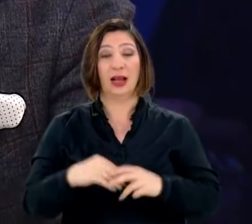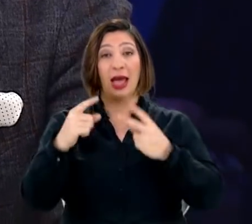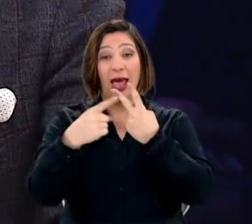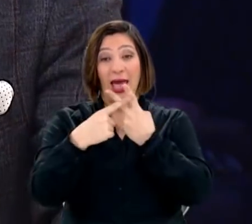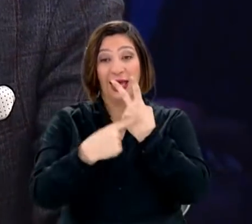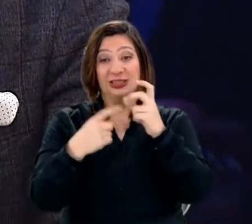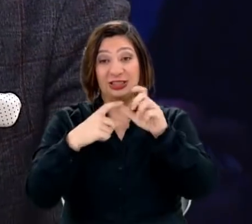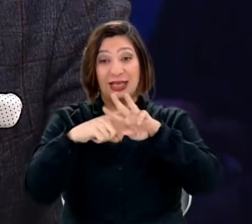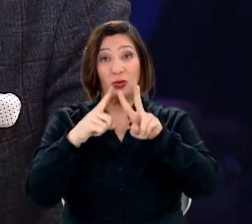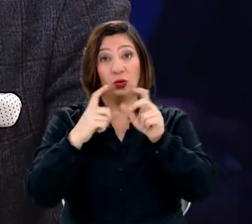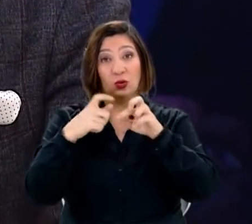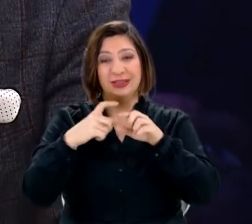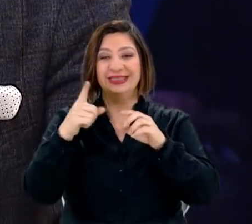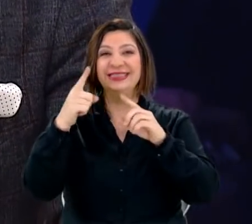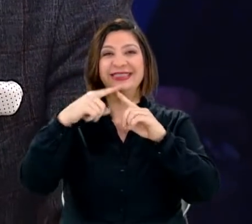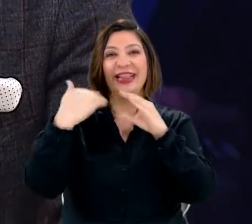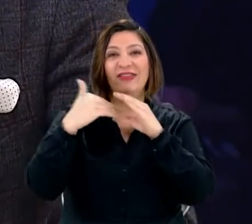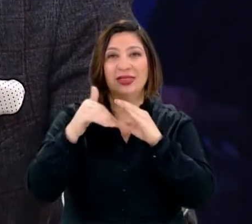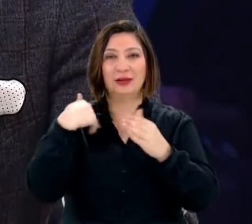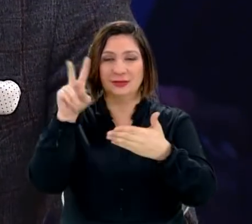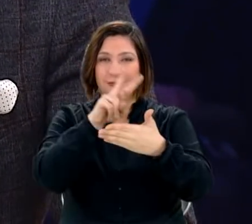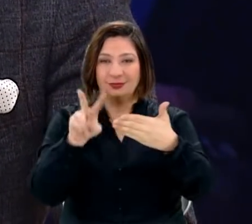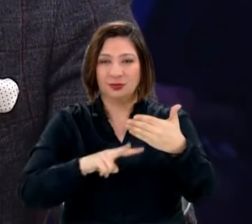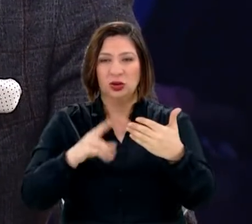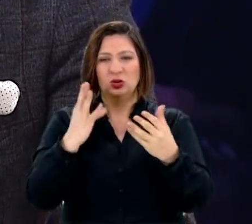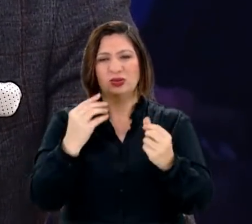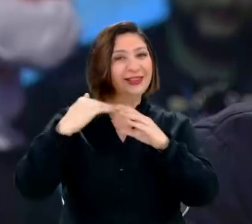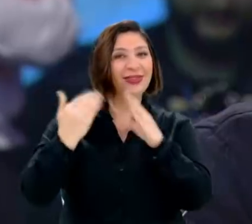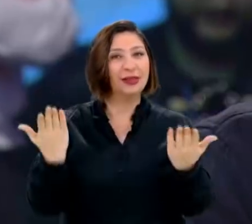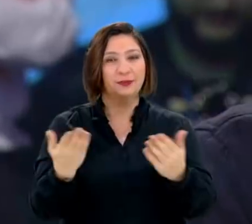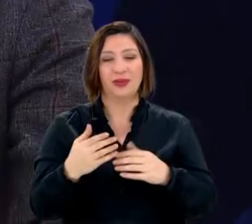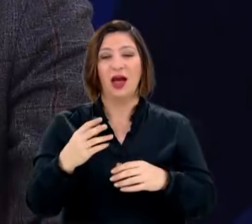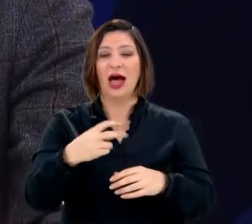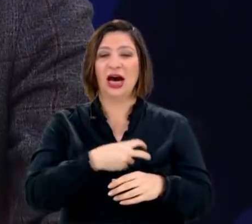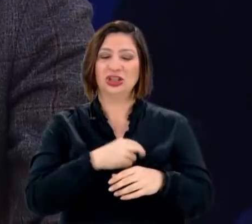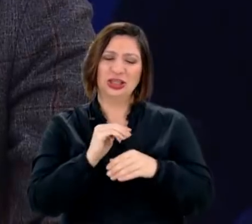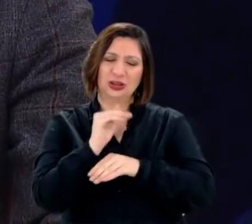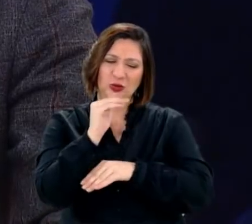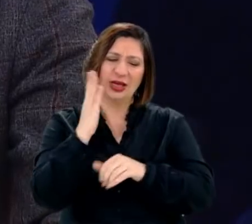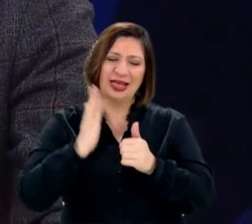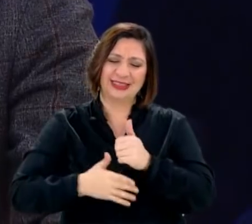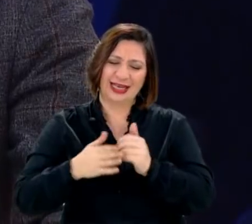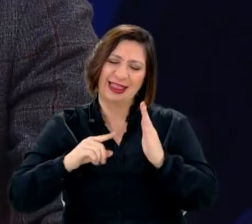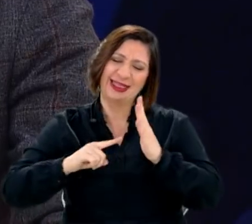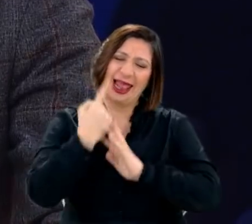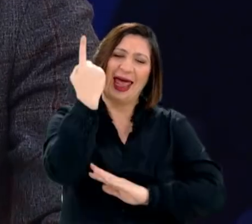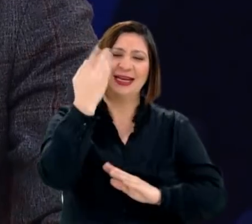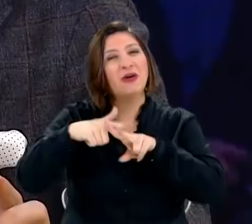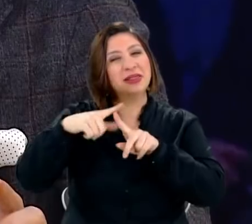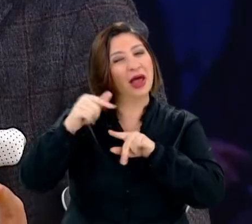Ayşenur, tweetlerine baktık. Çok sıkıcısın. Aşk yaşıyorsa yasakları deler